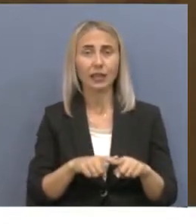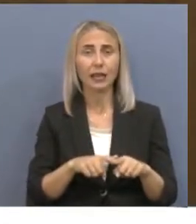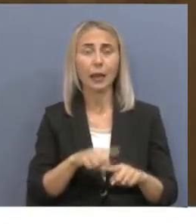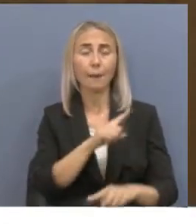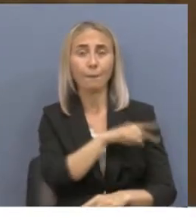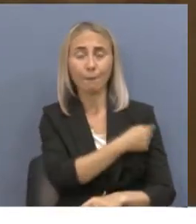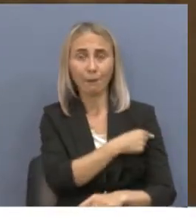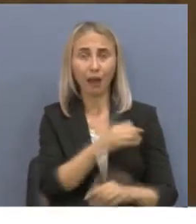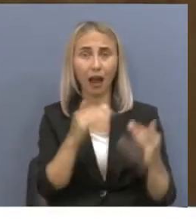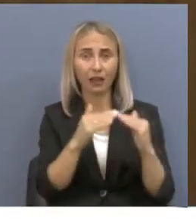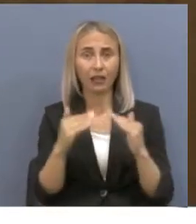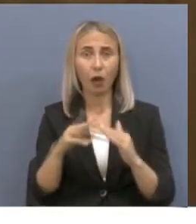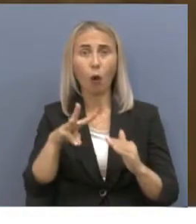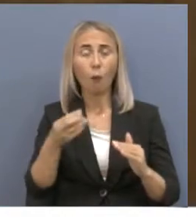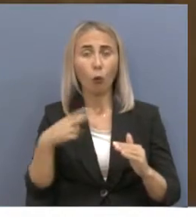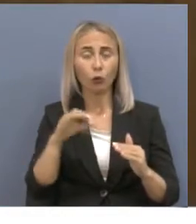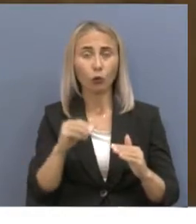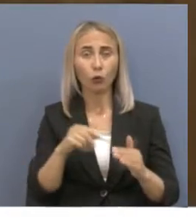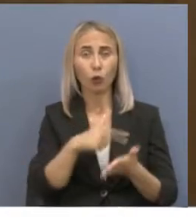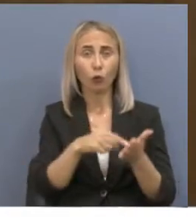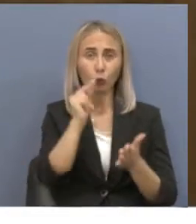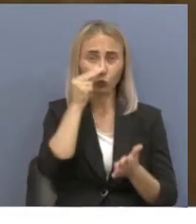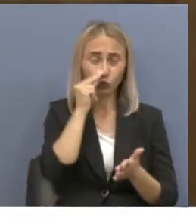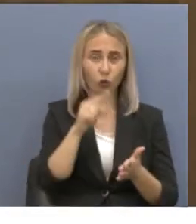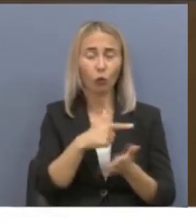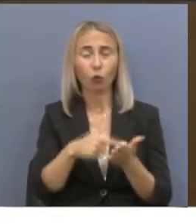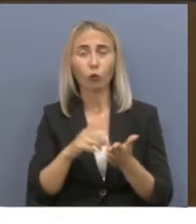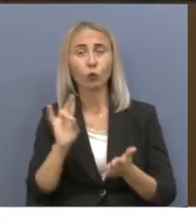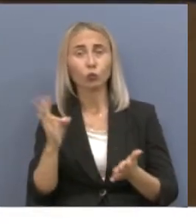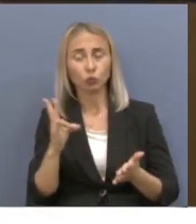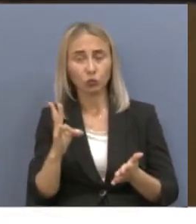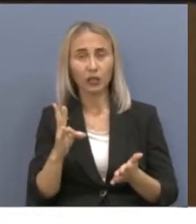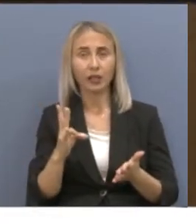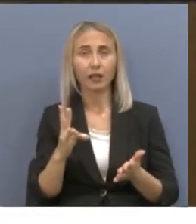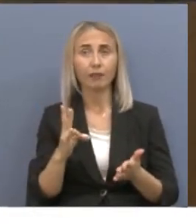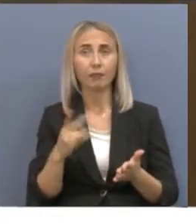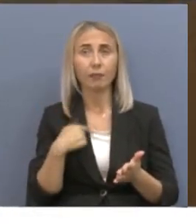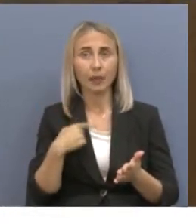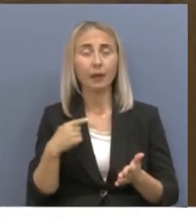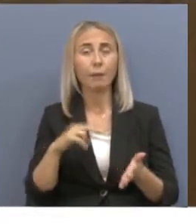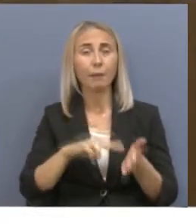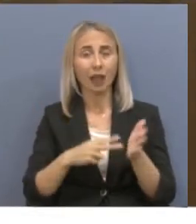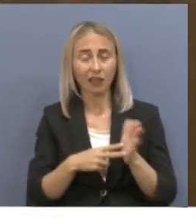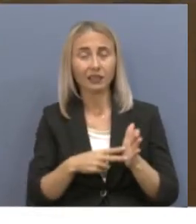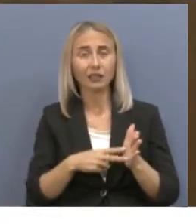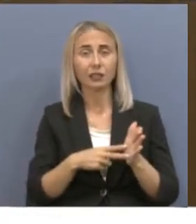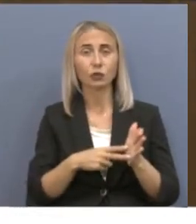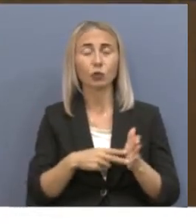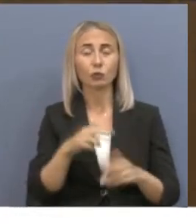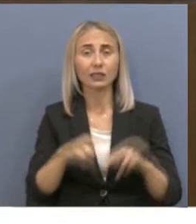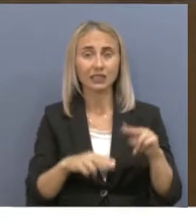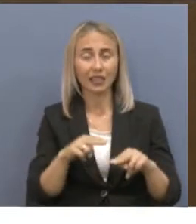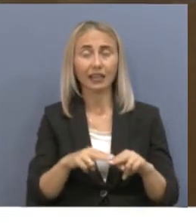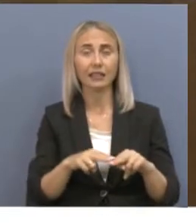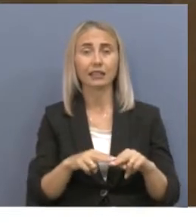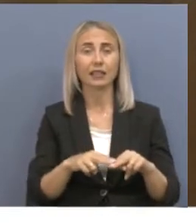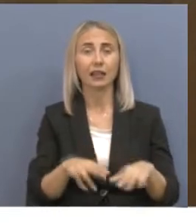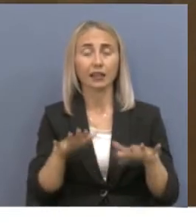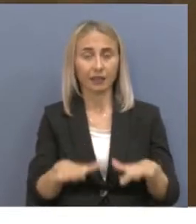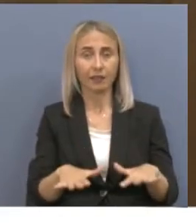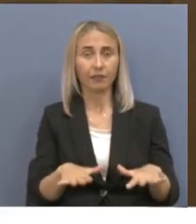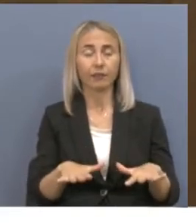примеру, города Чимкента, города Нур-Султана. Предварительно мы планируем строительство на территории нашего